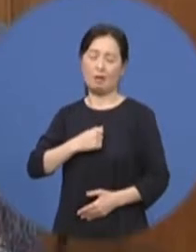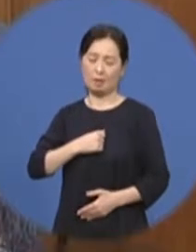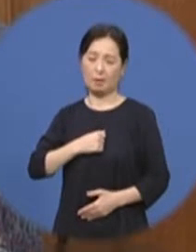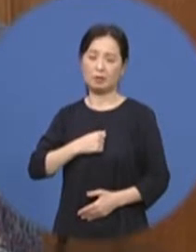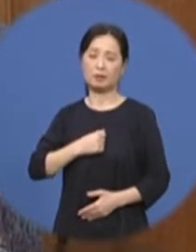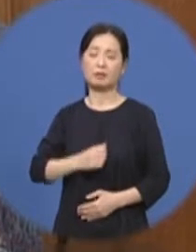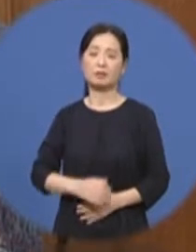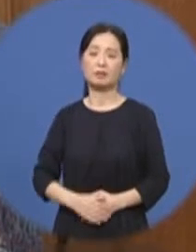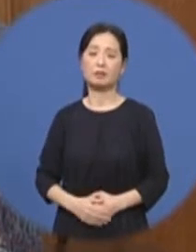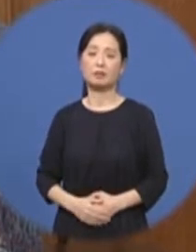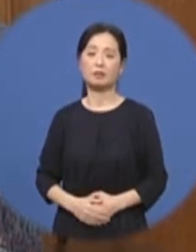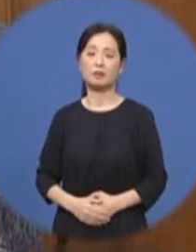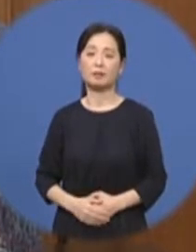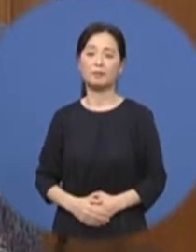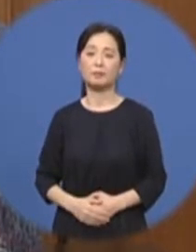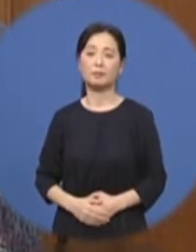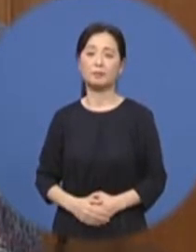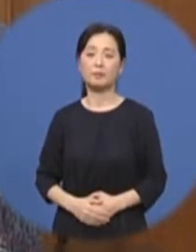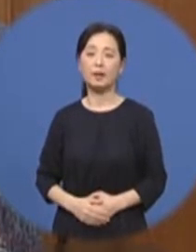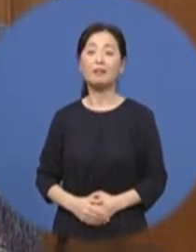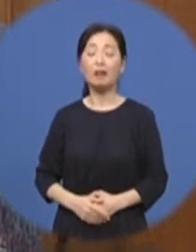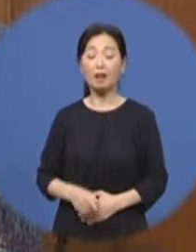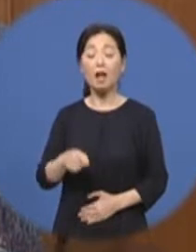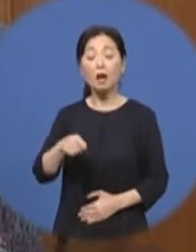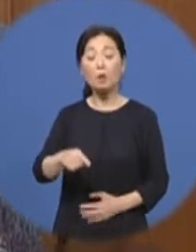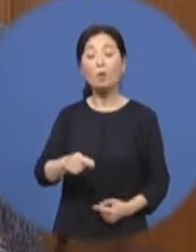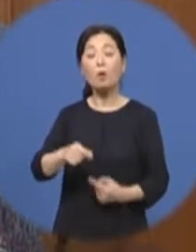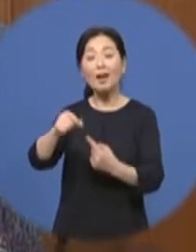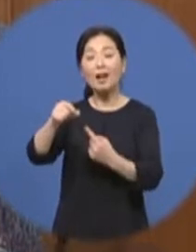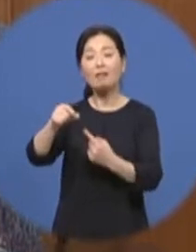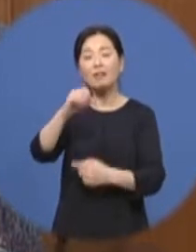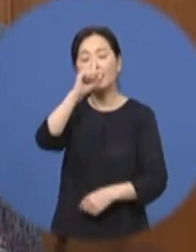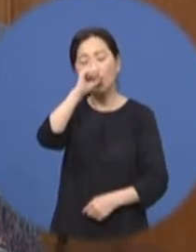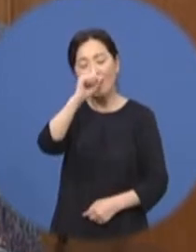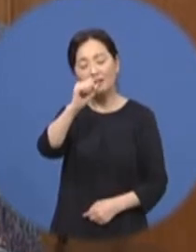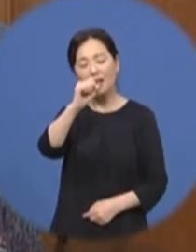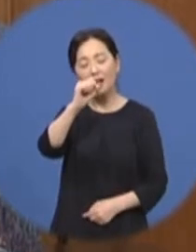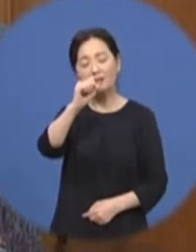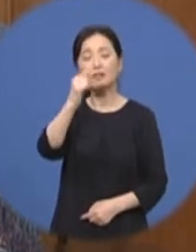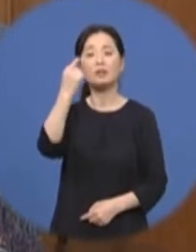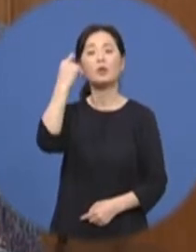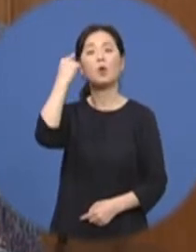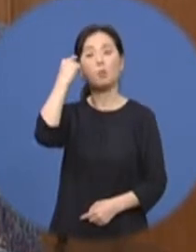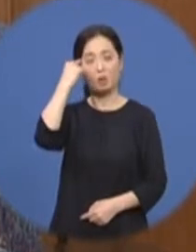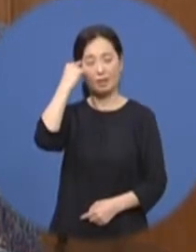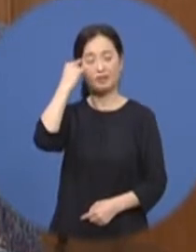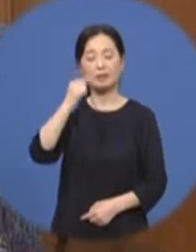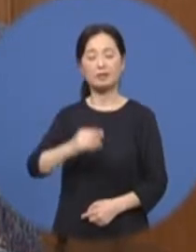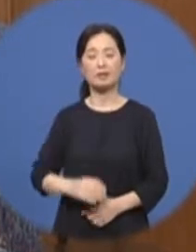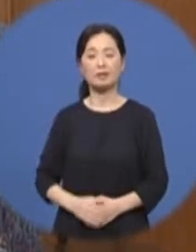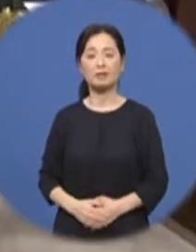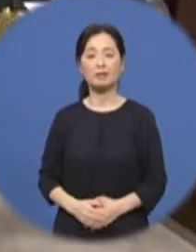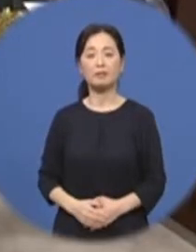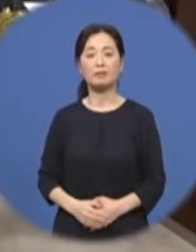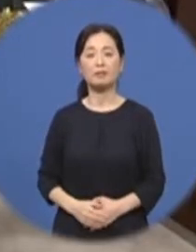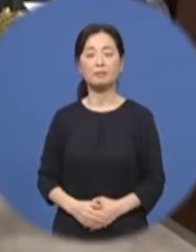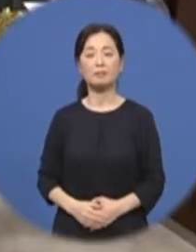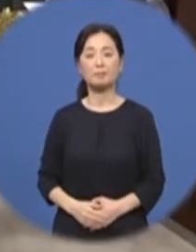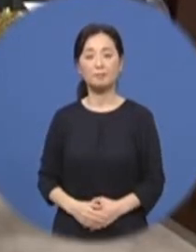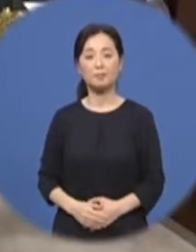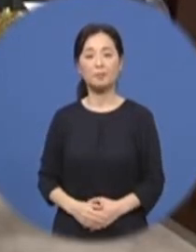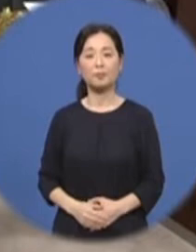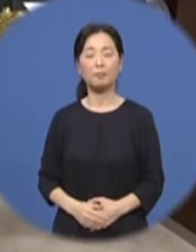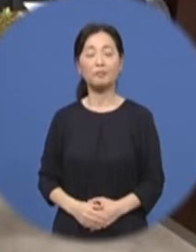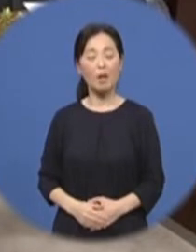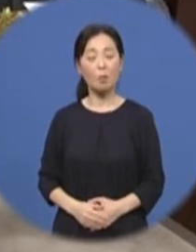います。だからあのこれでよかったなと、あの場所で大正解と思っています。 さあそれでは